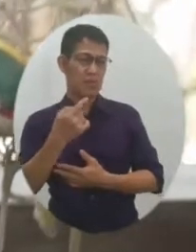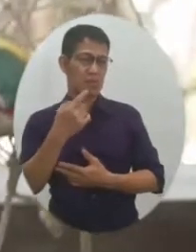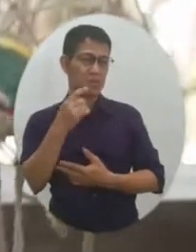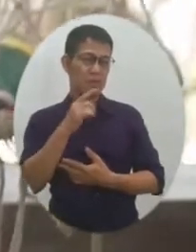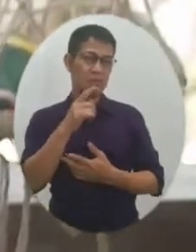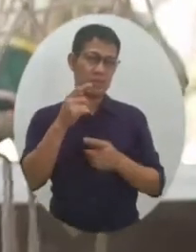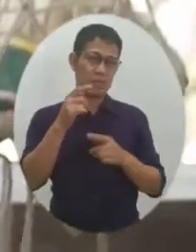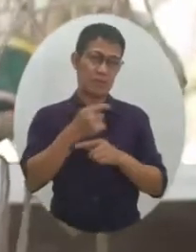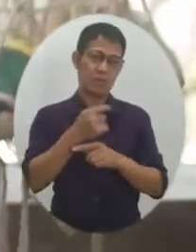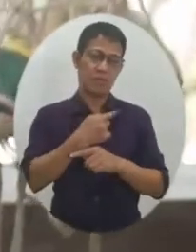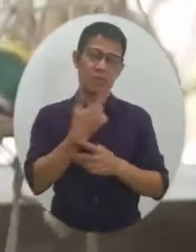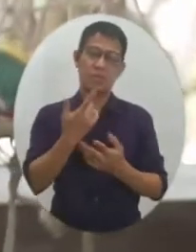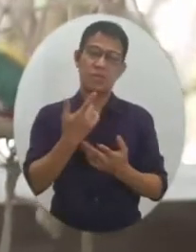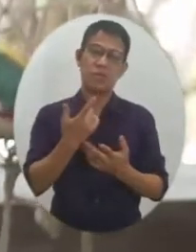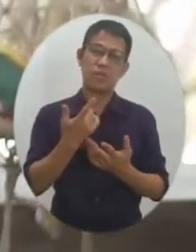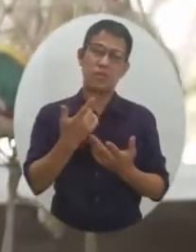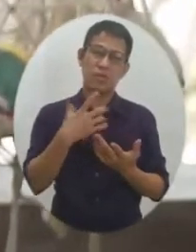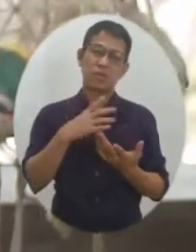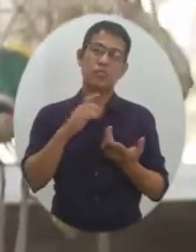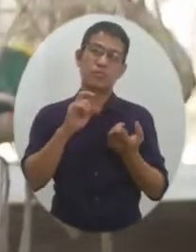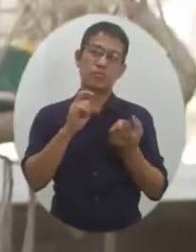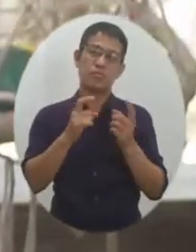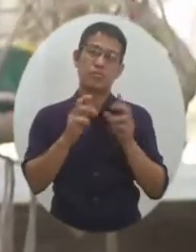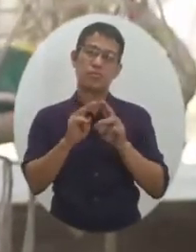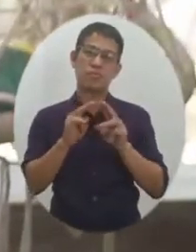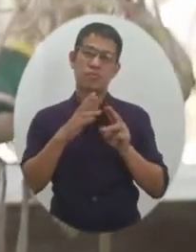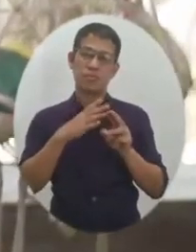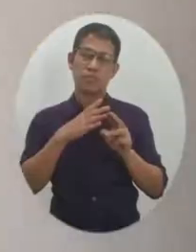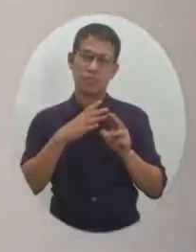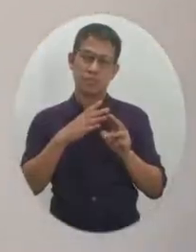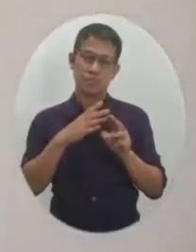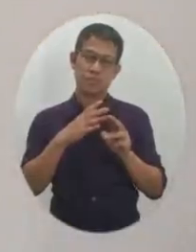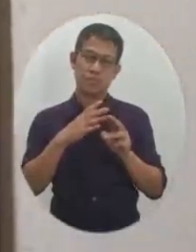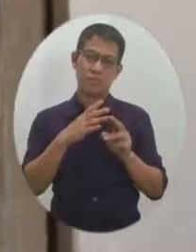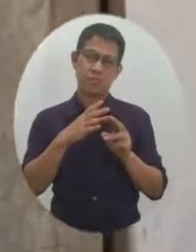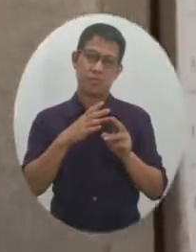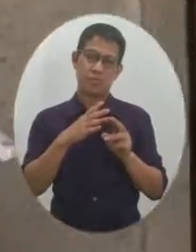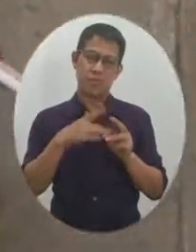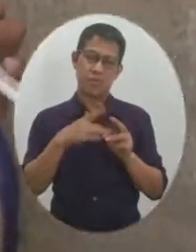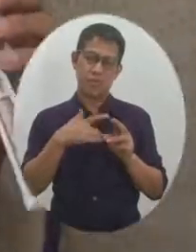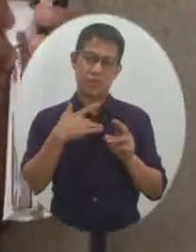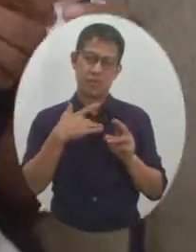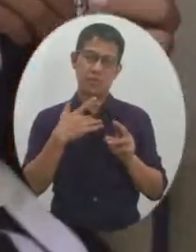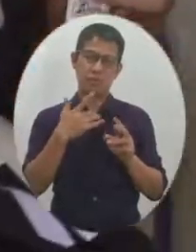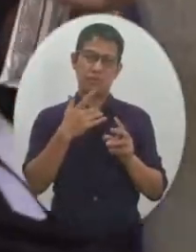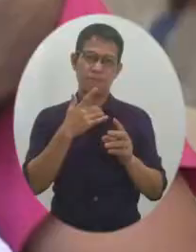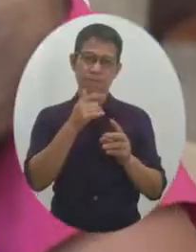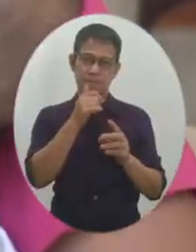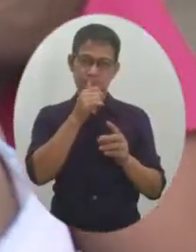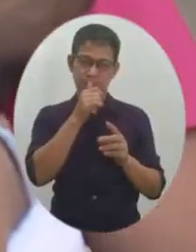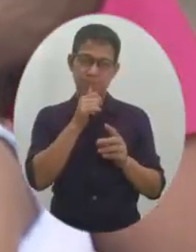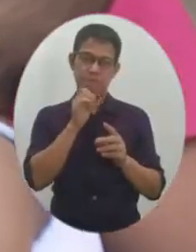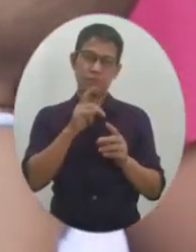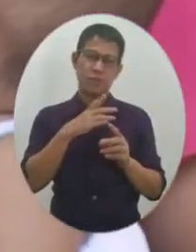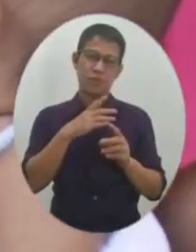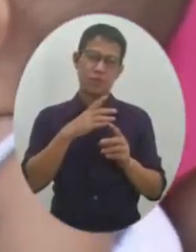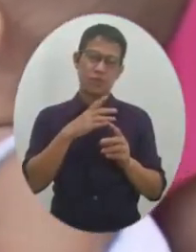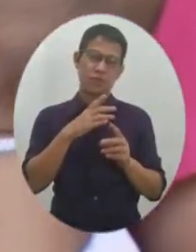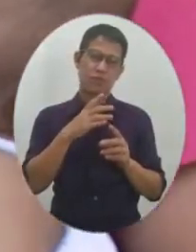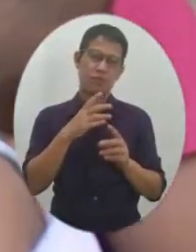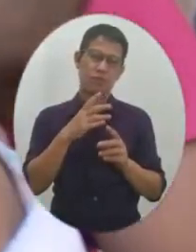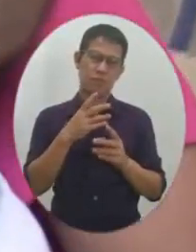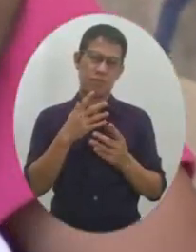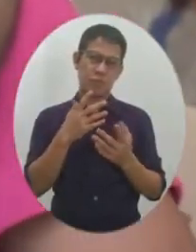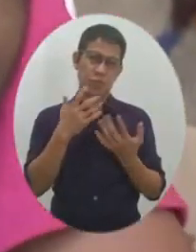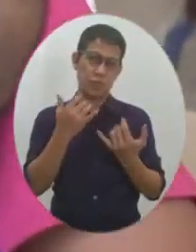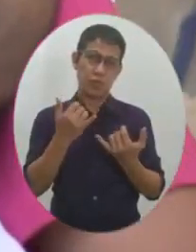sila nasasaktan din. Yun, naging okay naman po. Di kahit nga po paano, tinitiis na lang din namin kahit